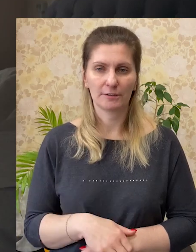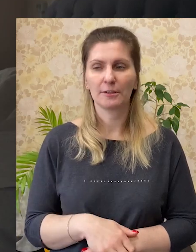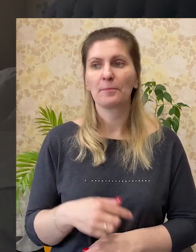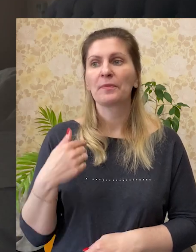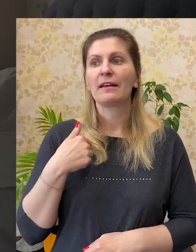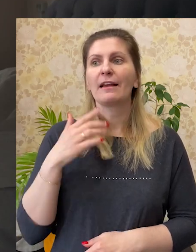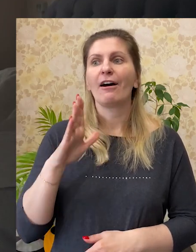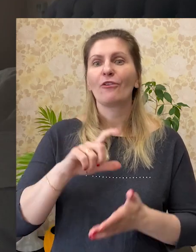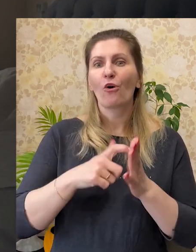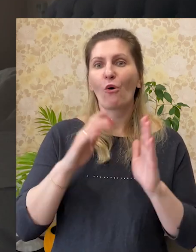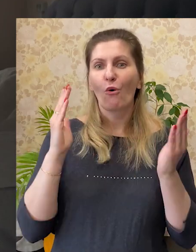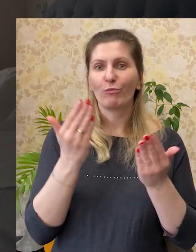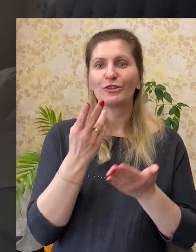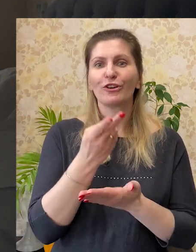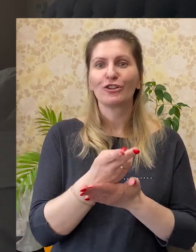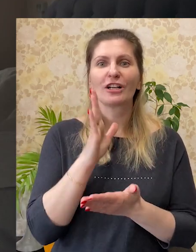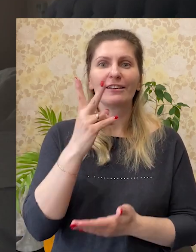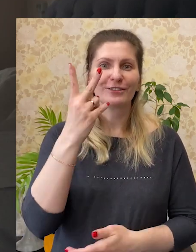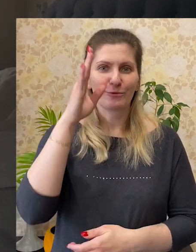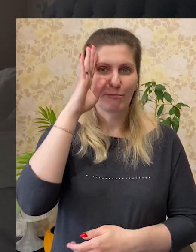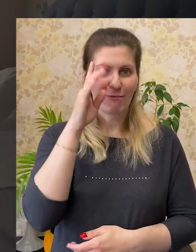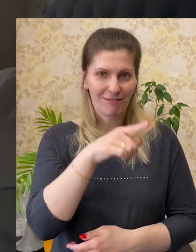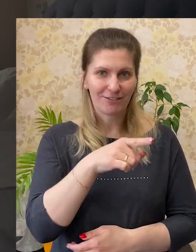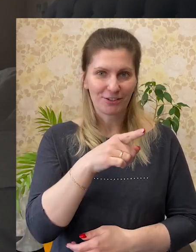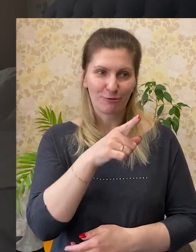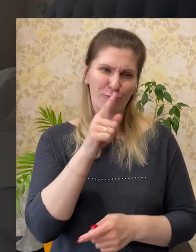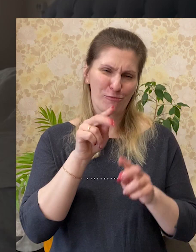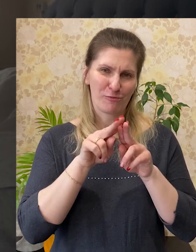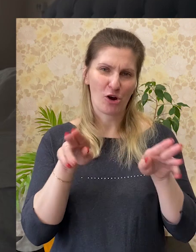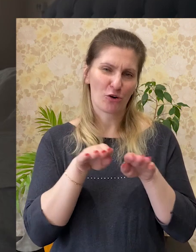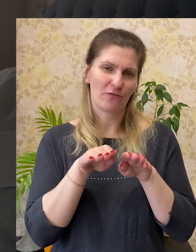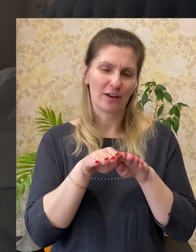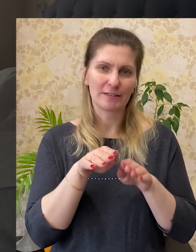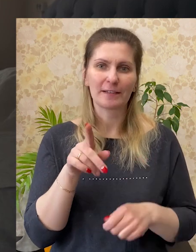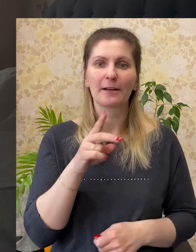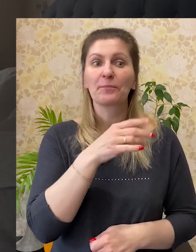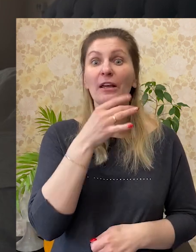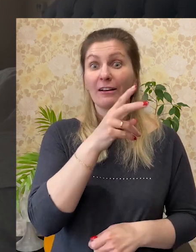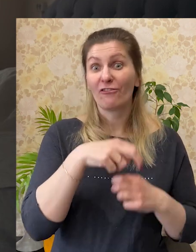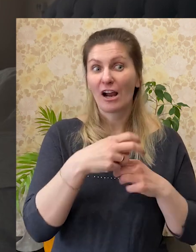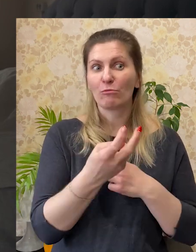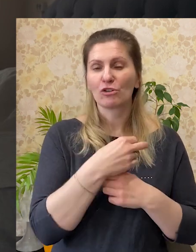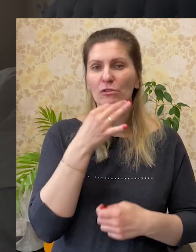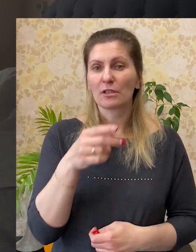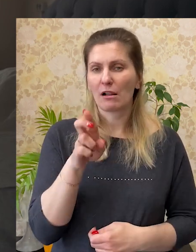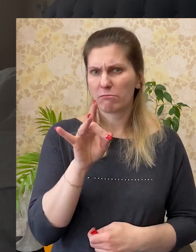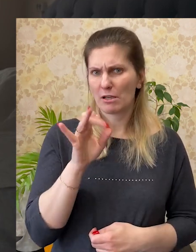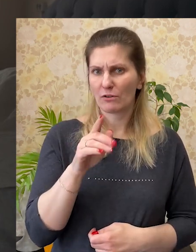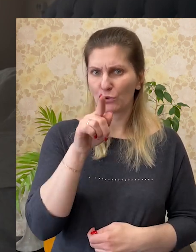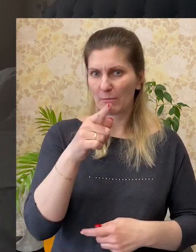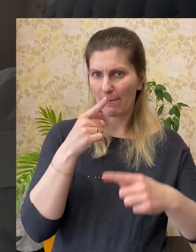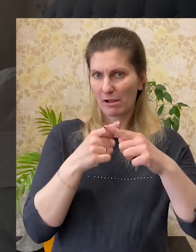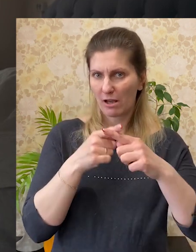в принципе, ровесники были, они там на несколько лет младше меня. И когда она зашла, сказала, что слушай, Беров, у тебя положительный анализ. И они